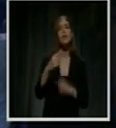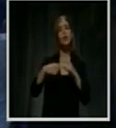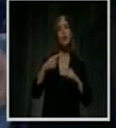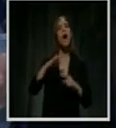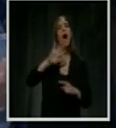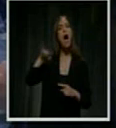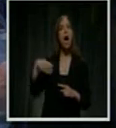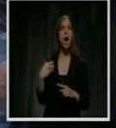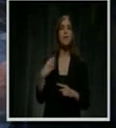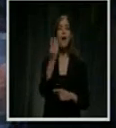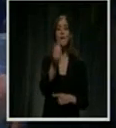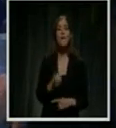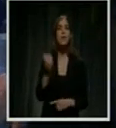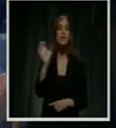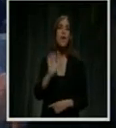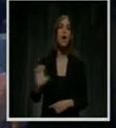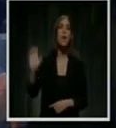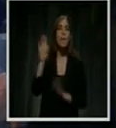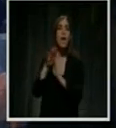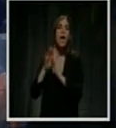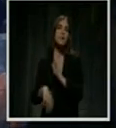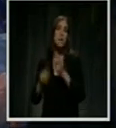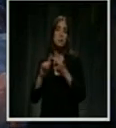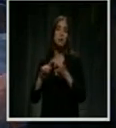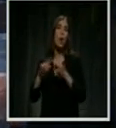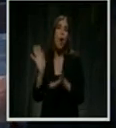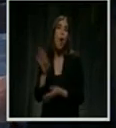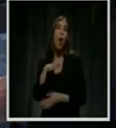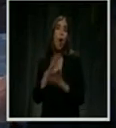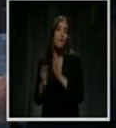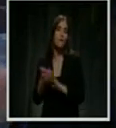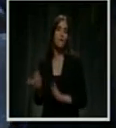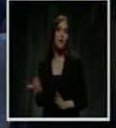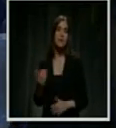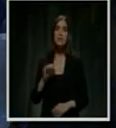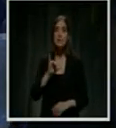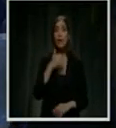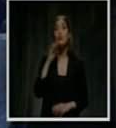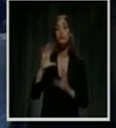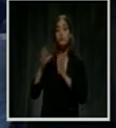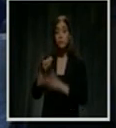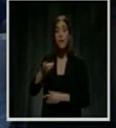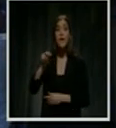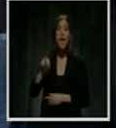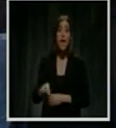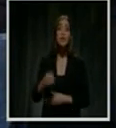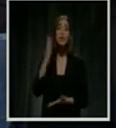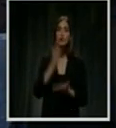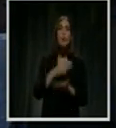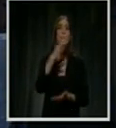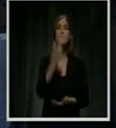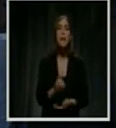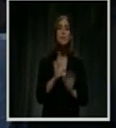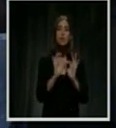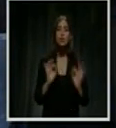il-fondi Ewropej. Li kieku ma kienx għall-Partit Nazzjonalista, lanqas euro fondi Ewropej ma ġew fuq 20 sena. Malta rċeviet f'dawn